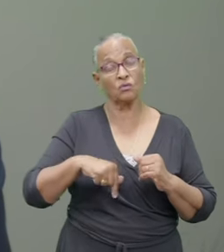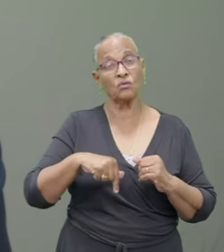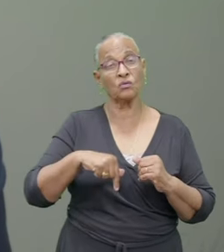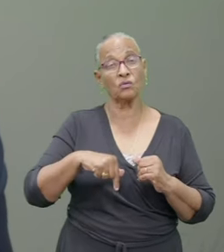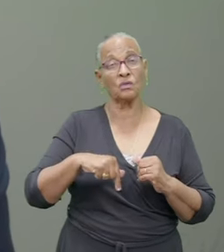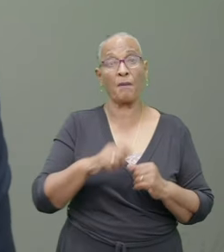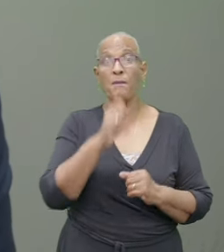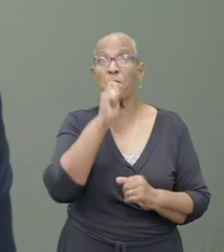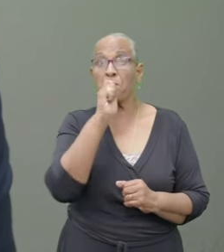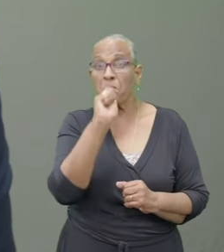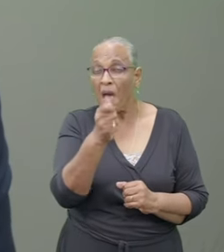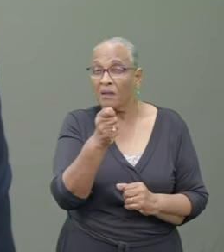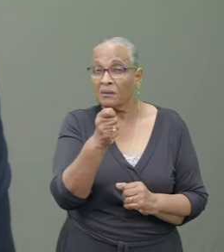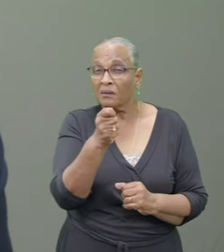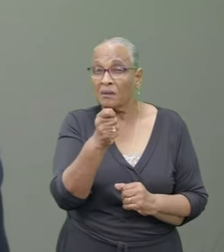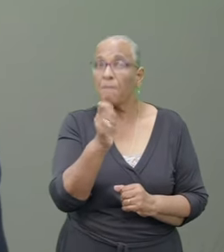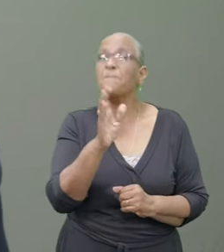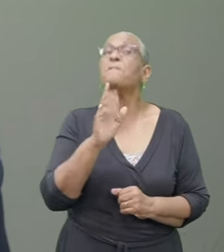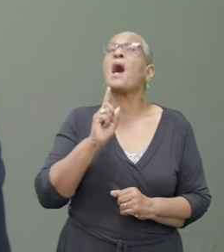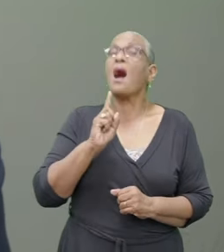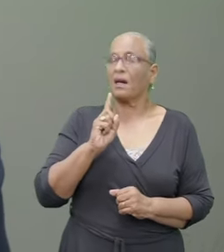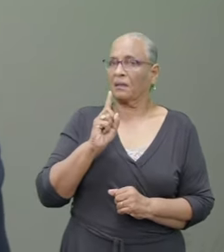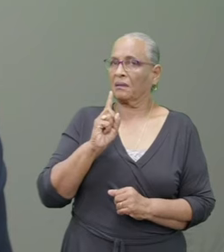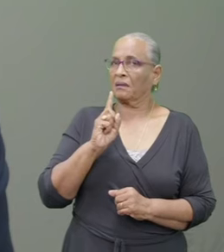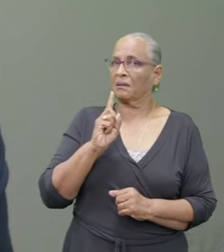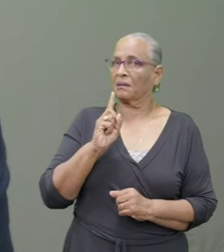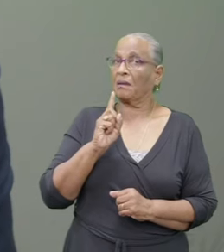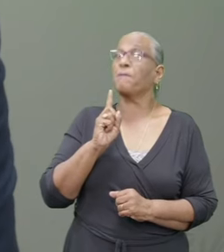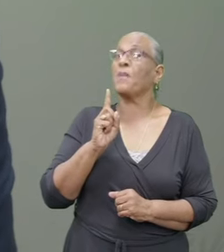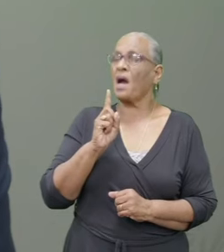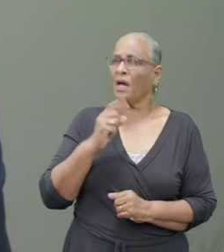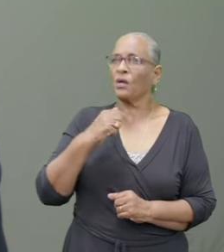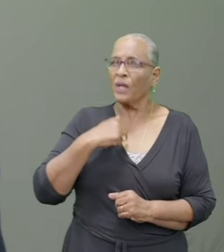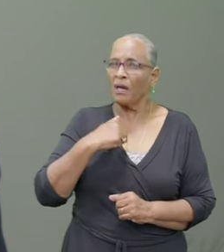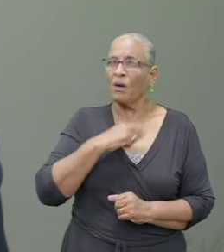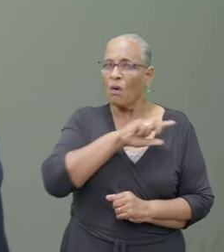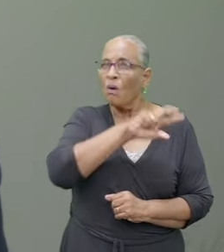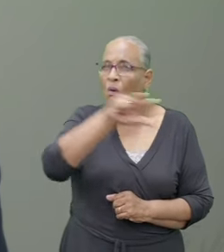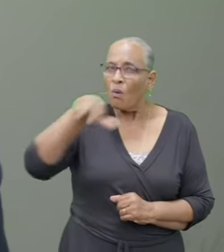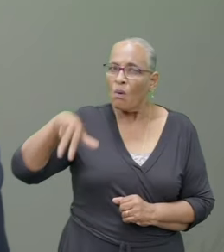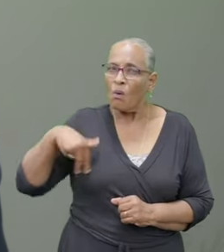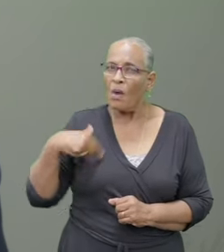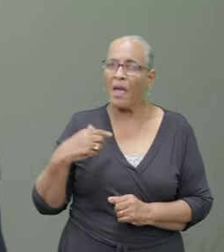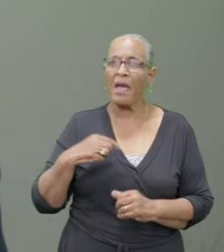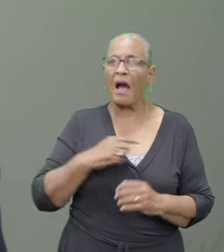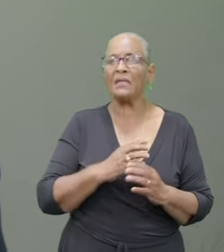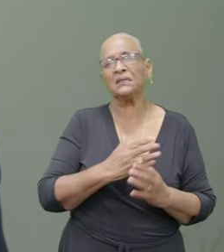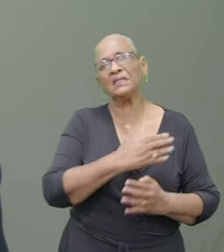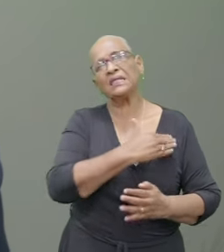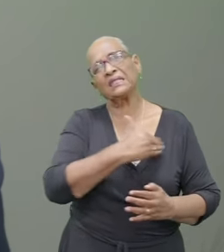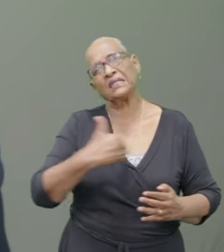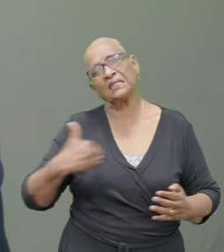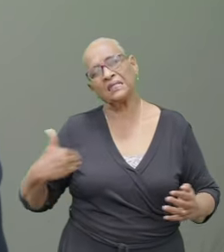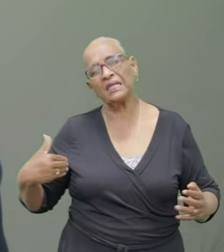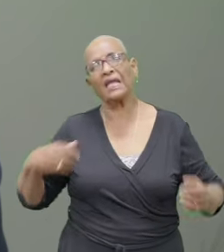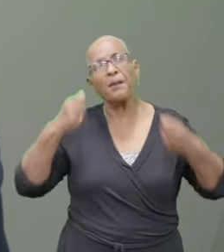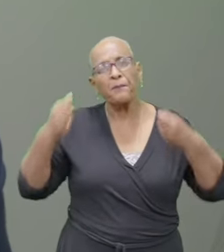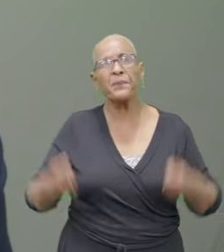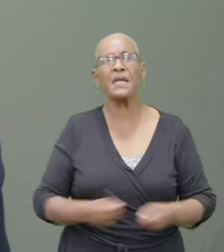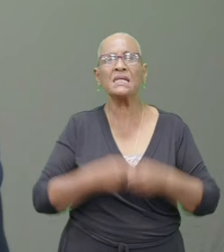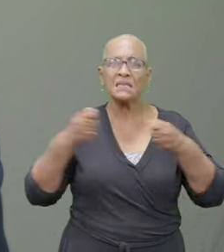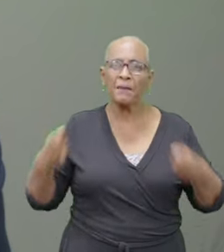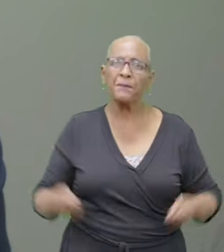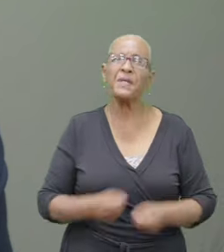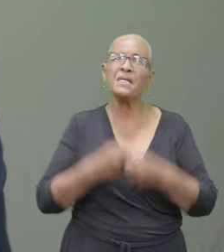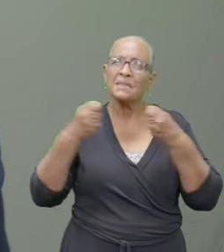een melding, maar ik moet u zeggen, we zijn al geruime tijd als regering bezig met onze ziekenhuizen,